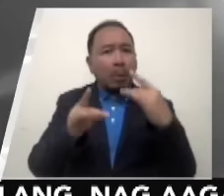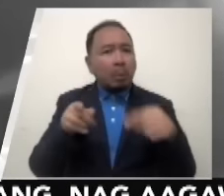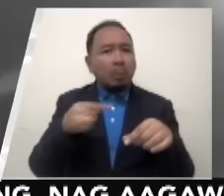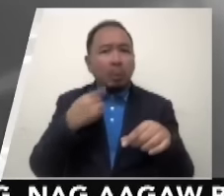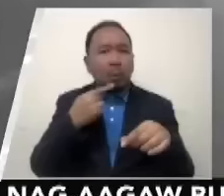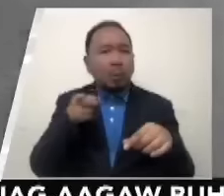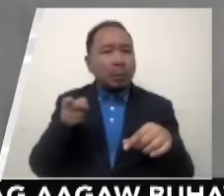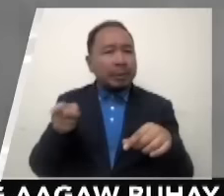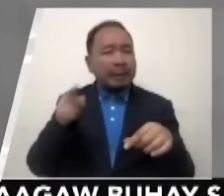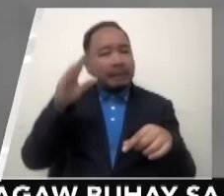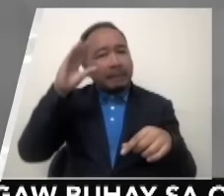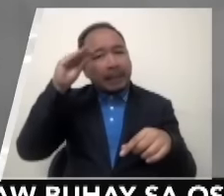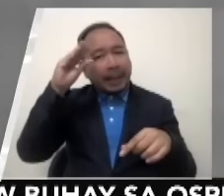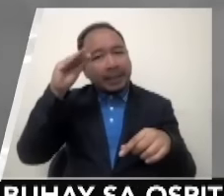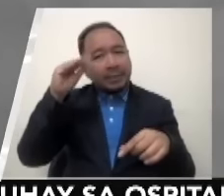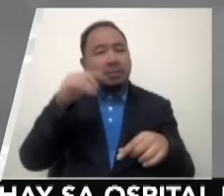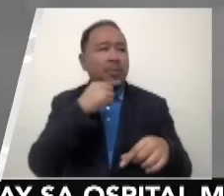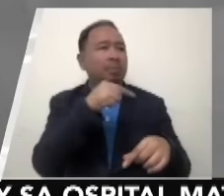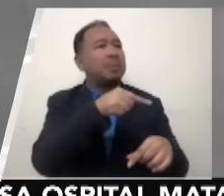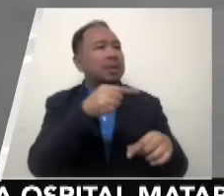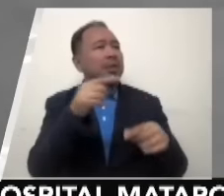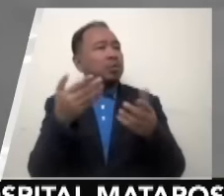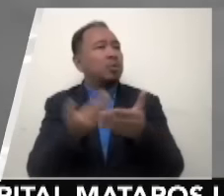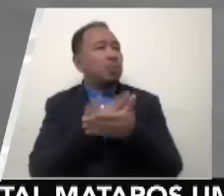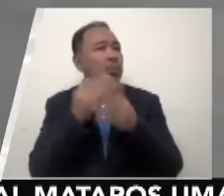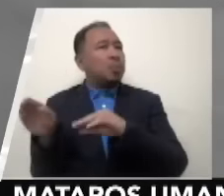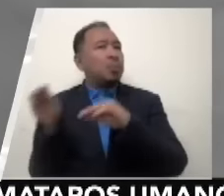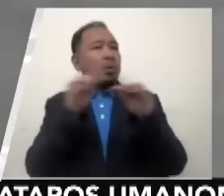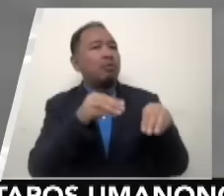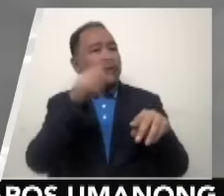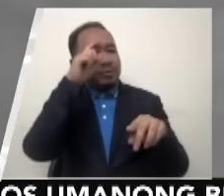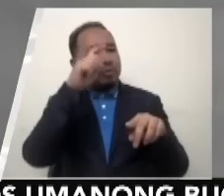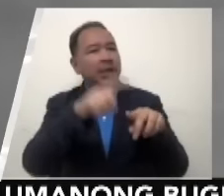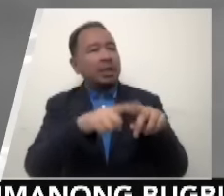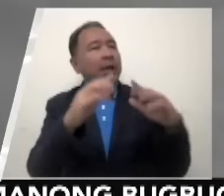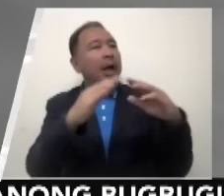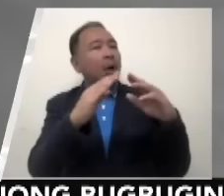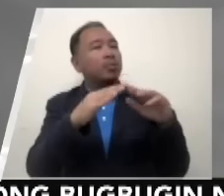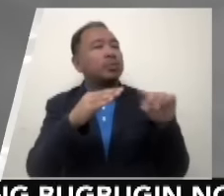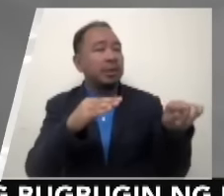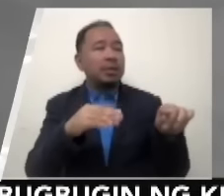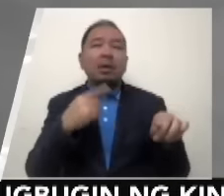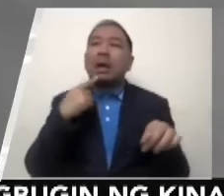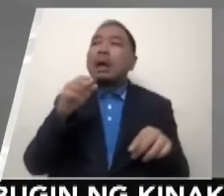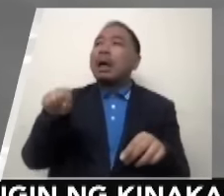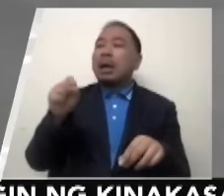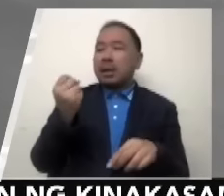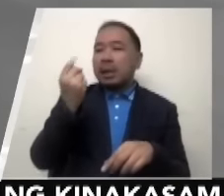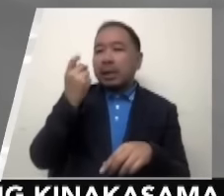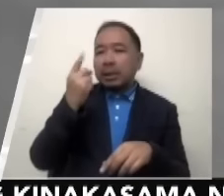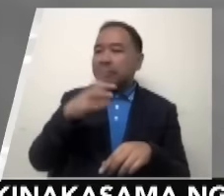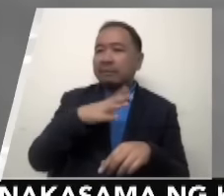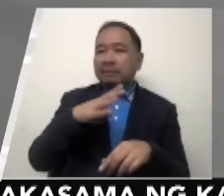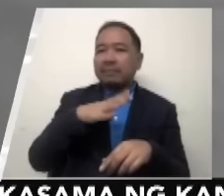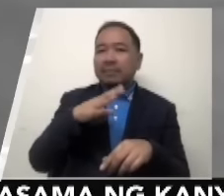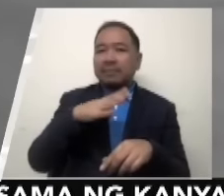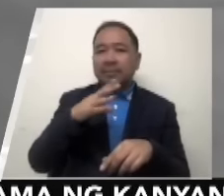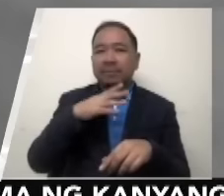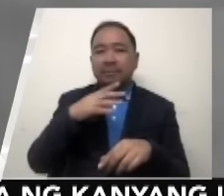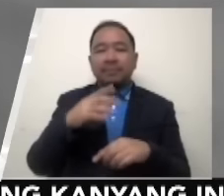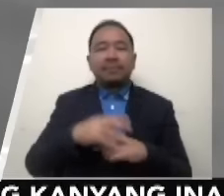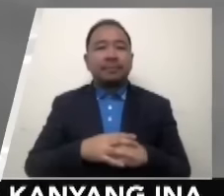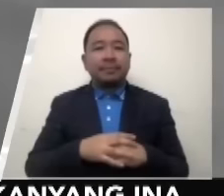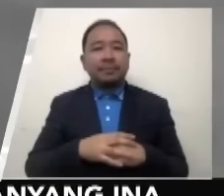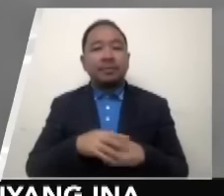Palay, dyan ako nakatira bago lipat ako dyan, nangungupahan ako dyan. Ah, ganyan po ba, sir? Sige, saan po tayo banda dyan? Nagbanta po